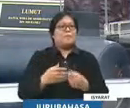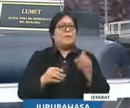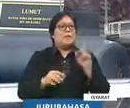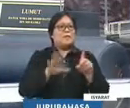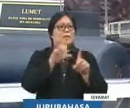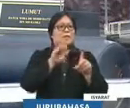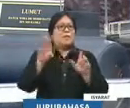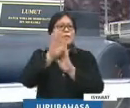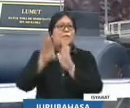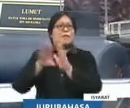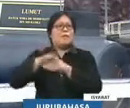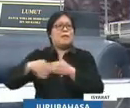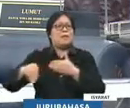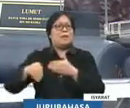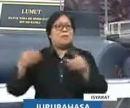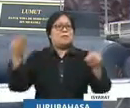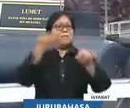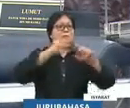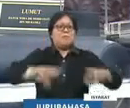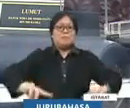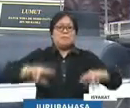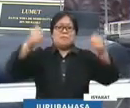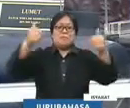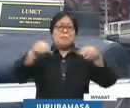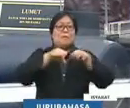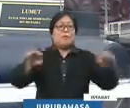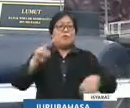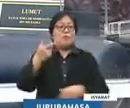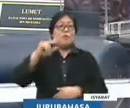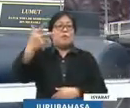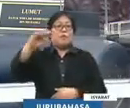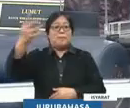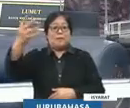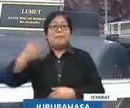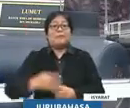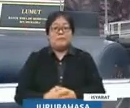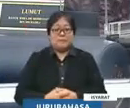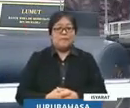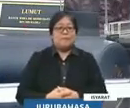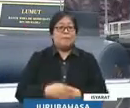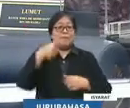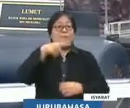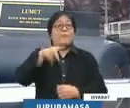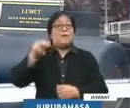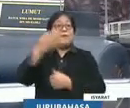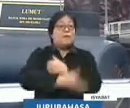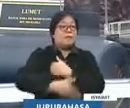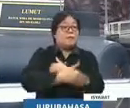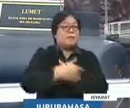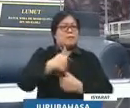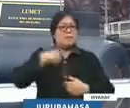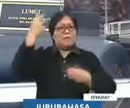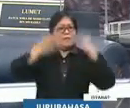150 Million ke arah pemulihan pasal 23 dan 4A dalam pelan-pelan negara